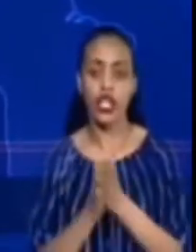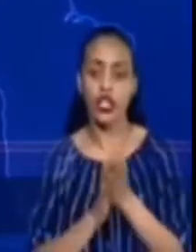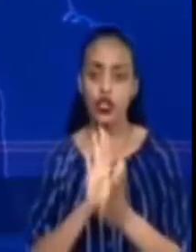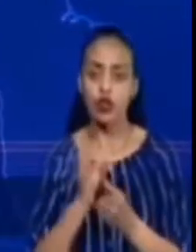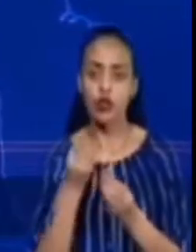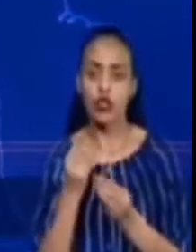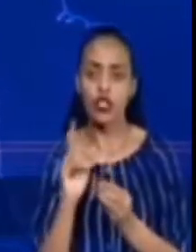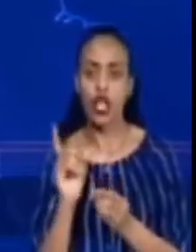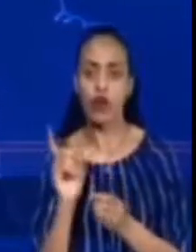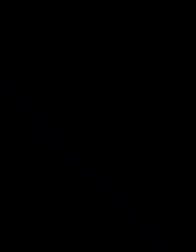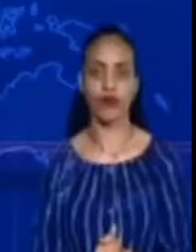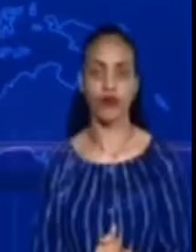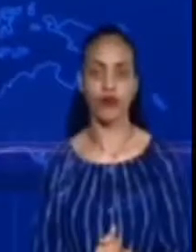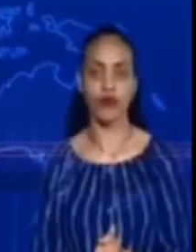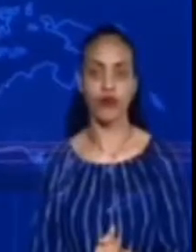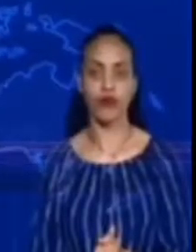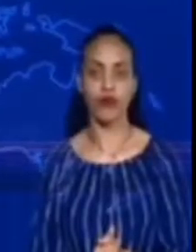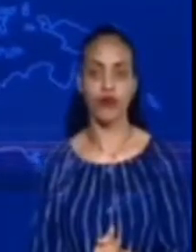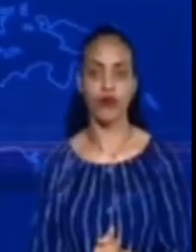ቀን እንኳን